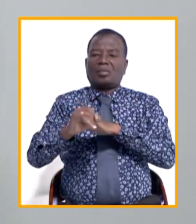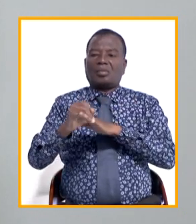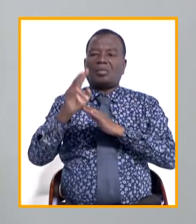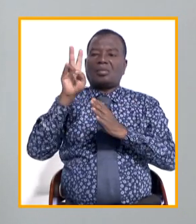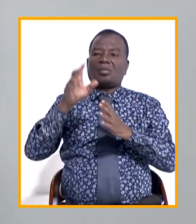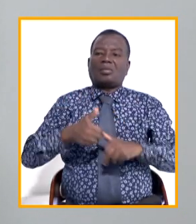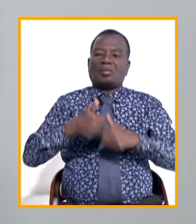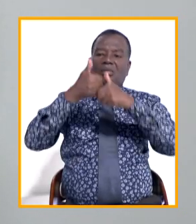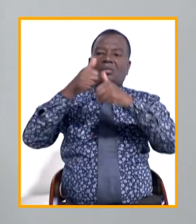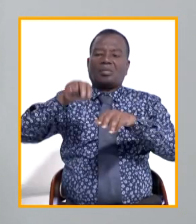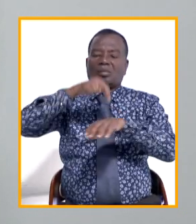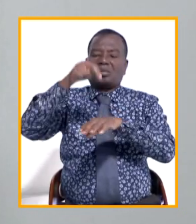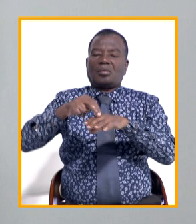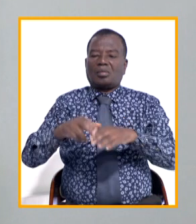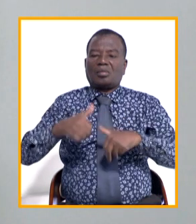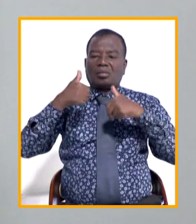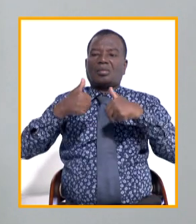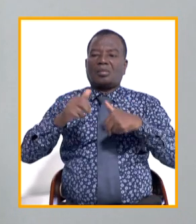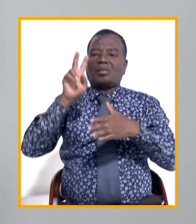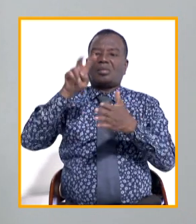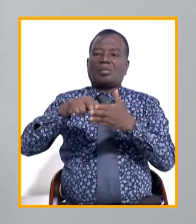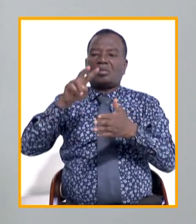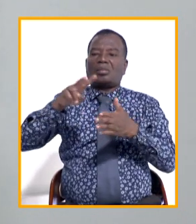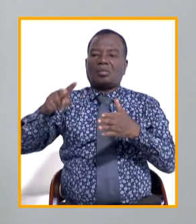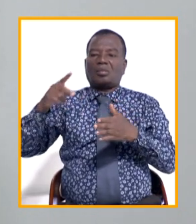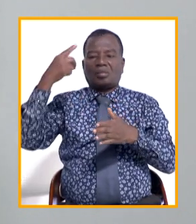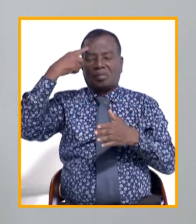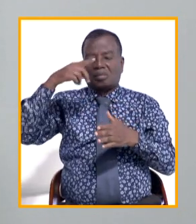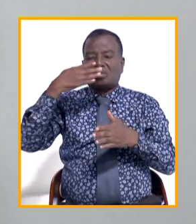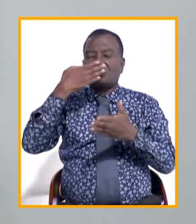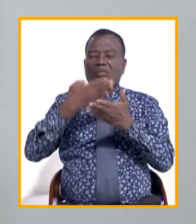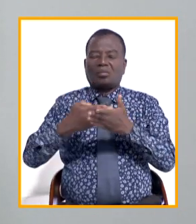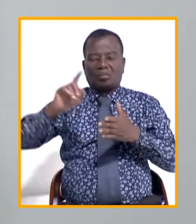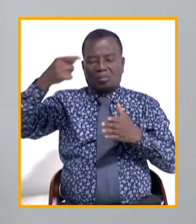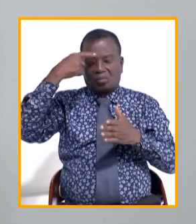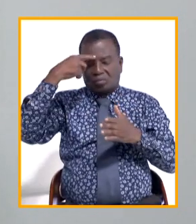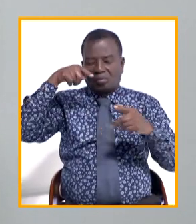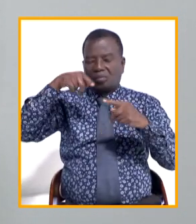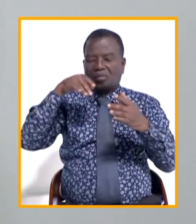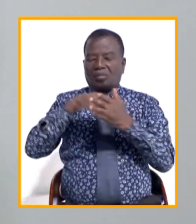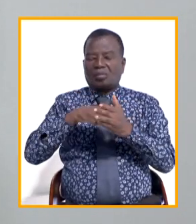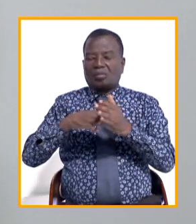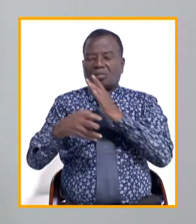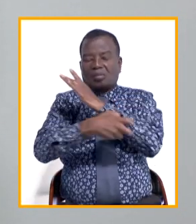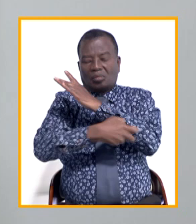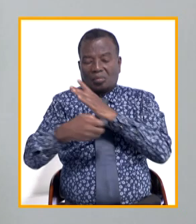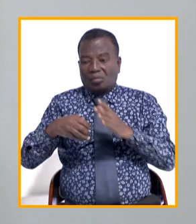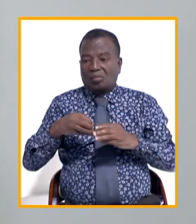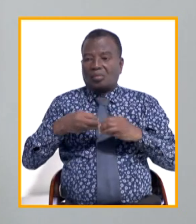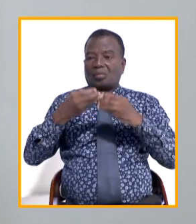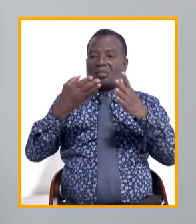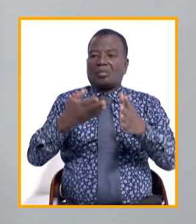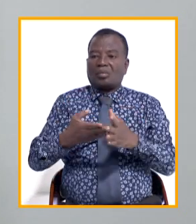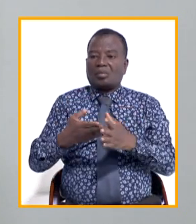prix nationaux d'excellence en 2022 en matière de bonne gouvernance et de lutte contre la corruption contribue à inculquer